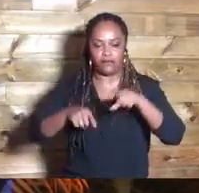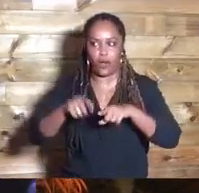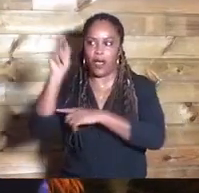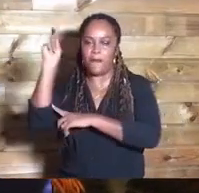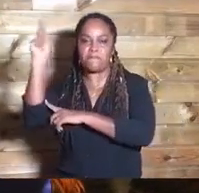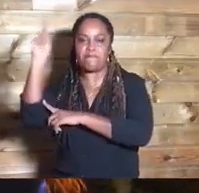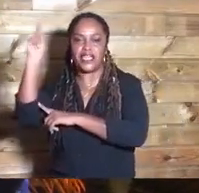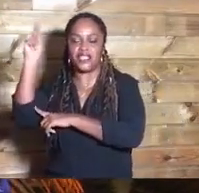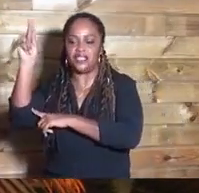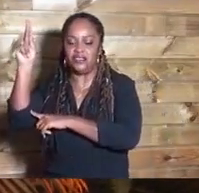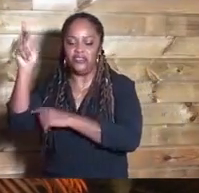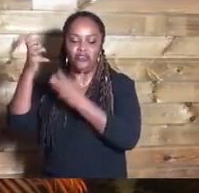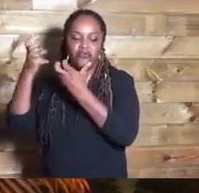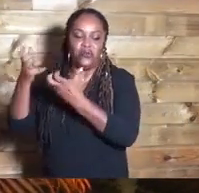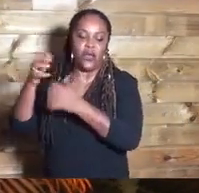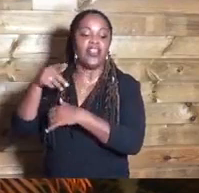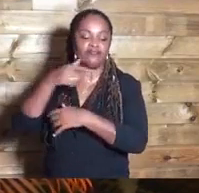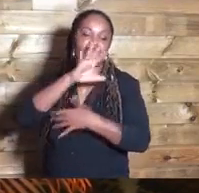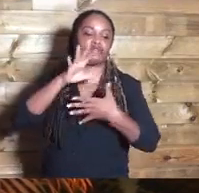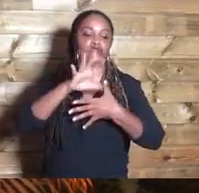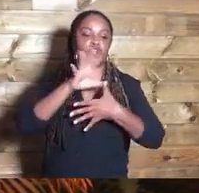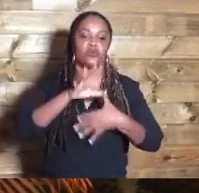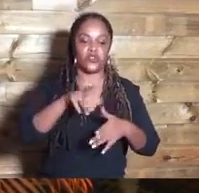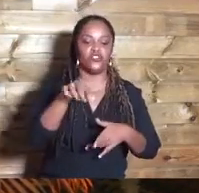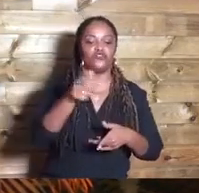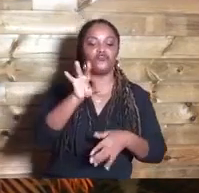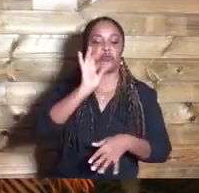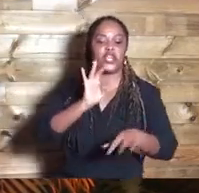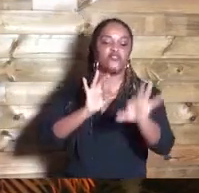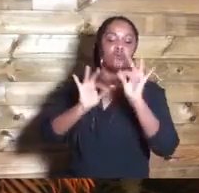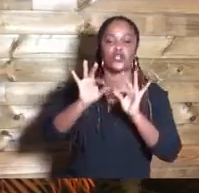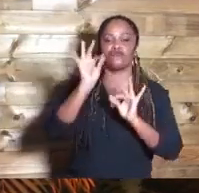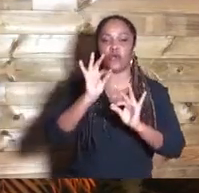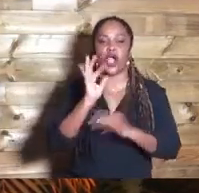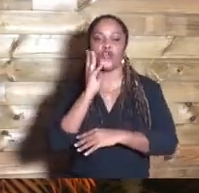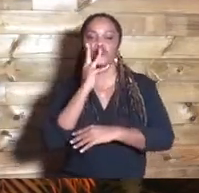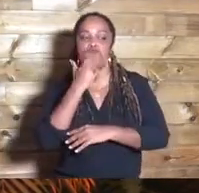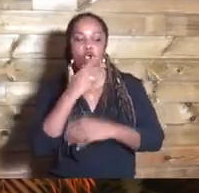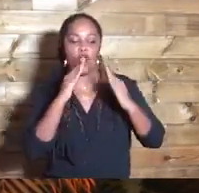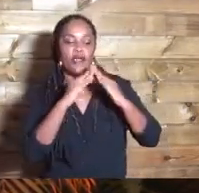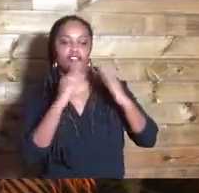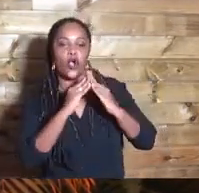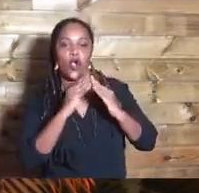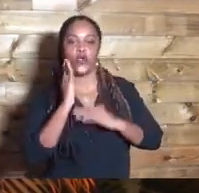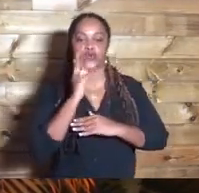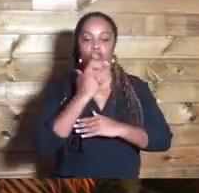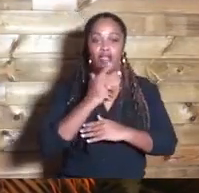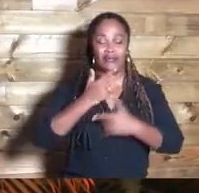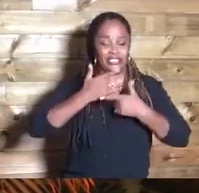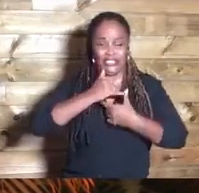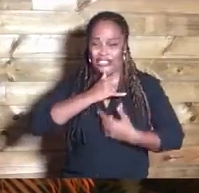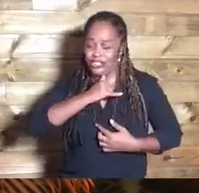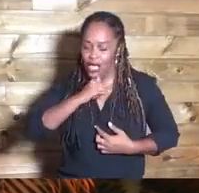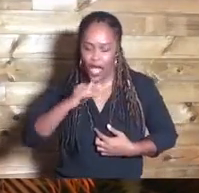Paris nous laissent choisir gentiment la couleur des murs de la case, sans jamais nous laisser